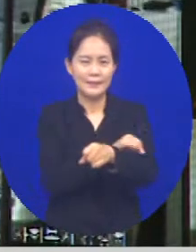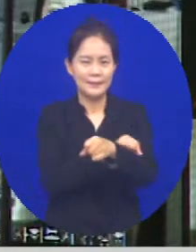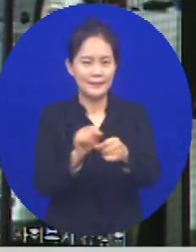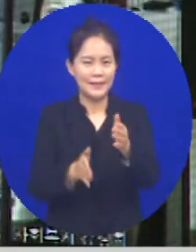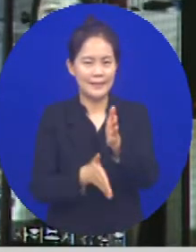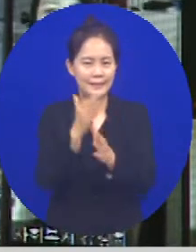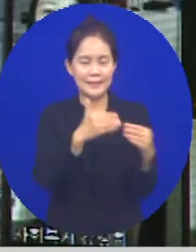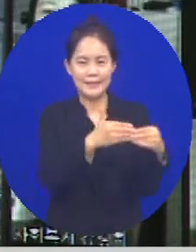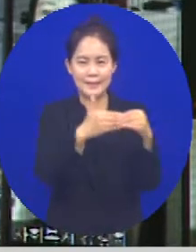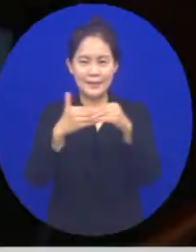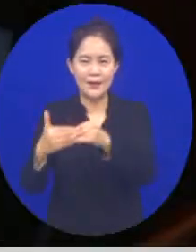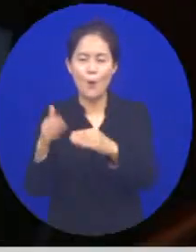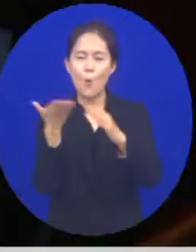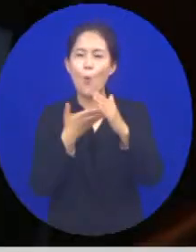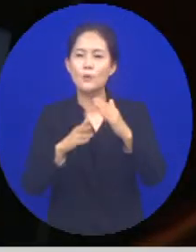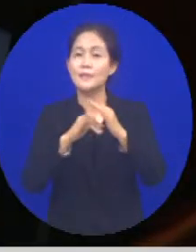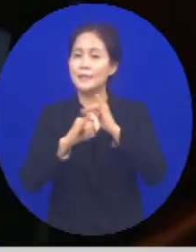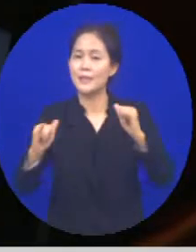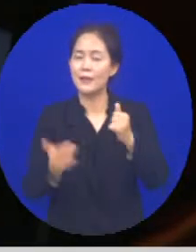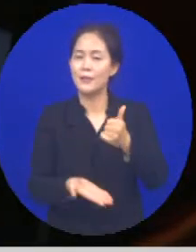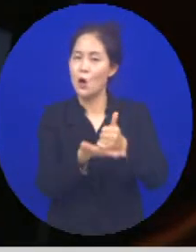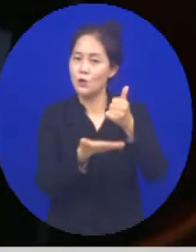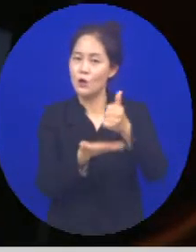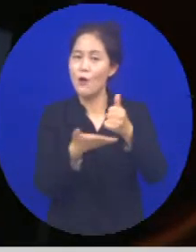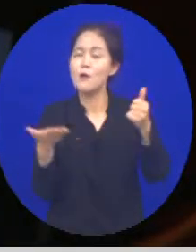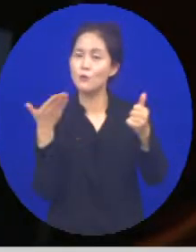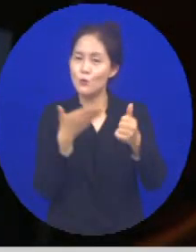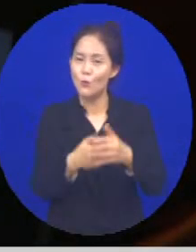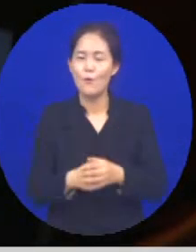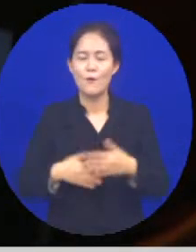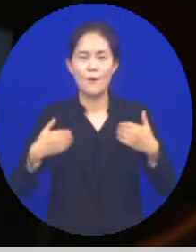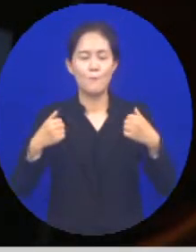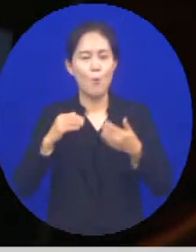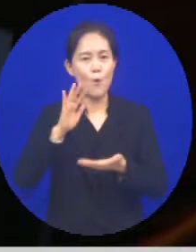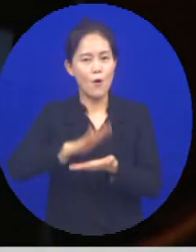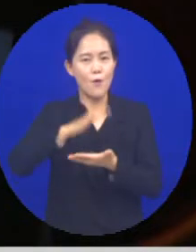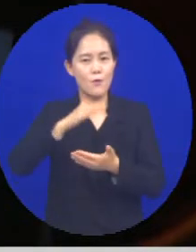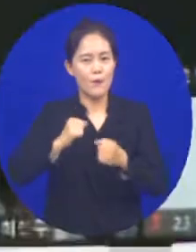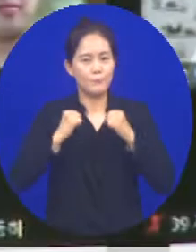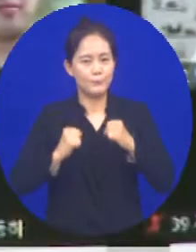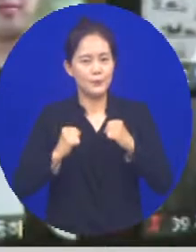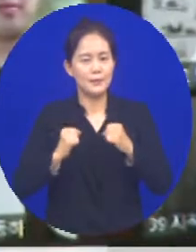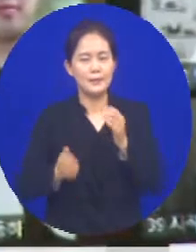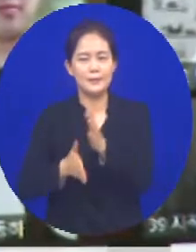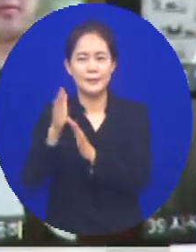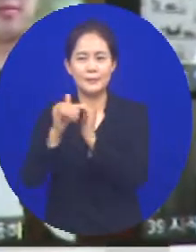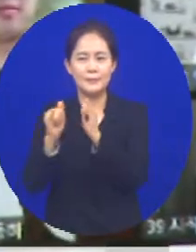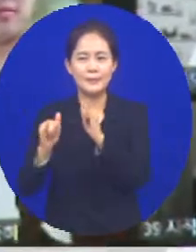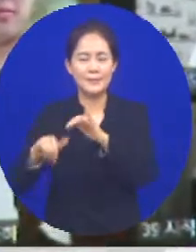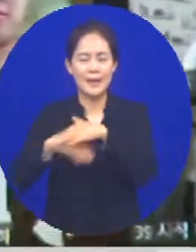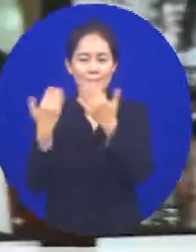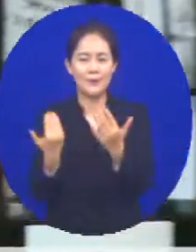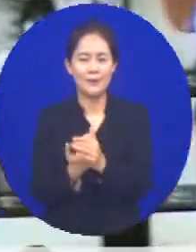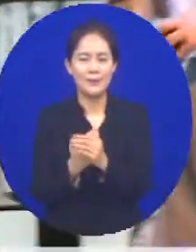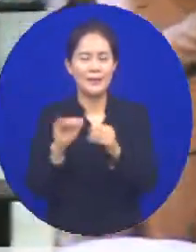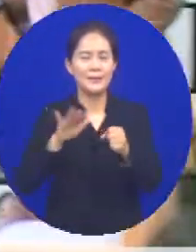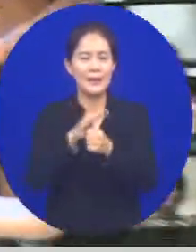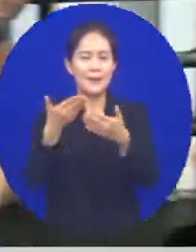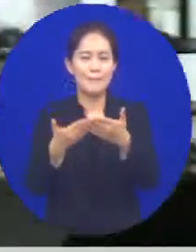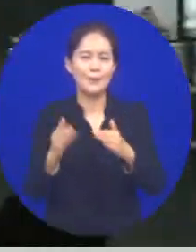요 민트 계시를 이끌어갈 매매시 의 살려 기공 제자들을 격려하면서 열정과 패기로 지눌 들에게 사랑받는